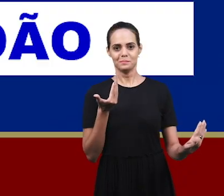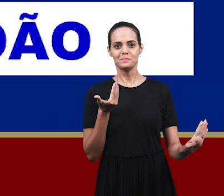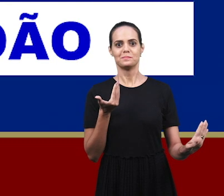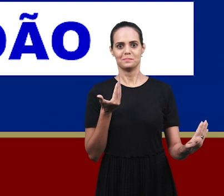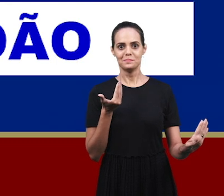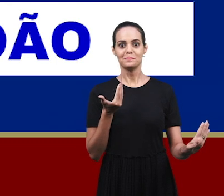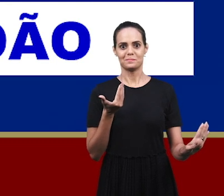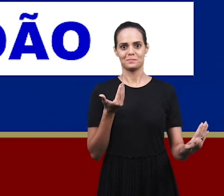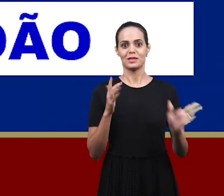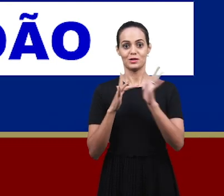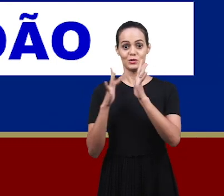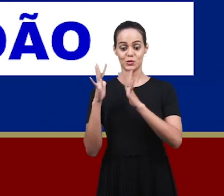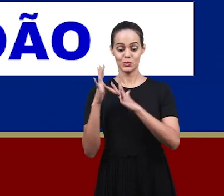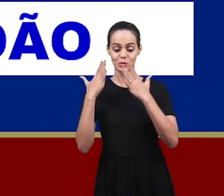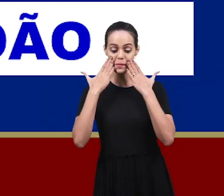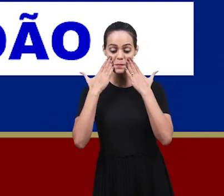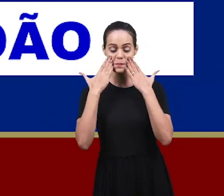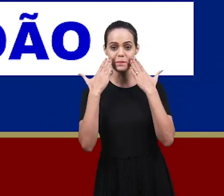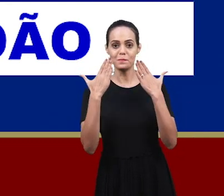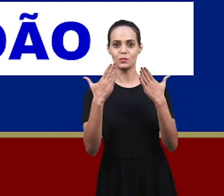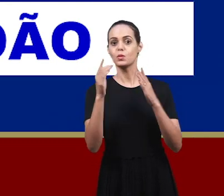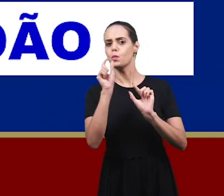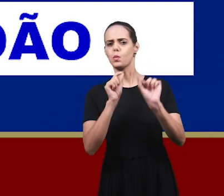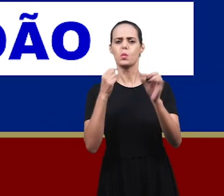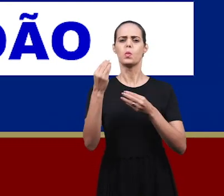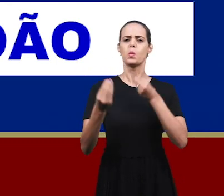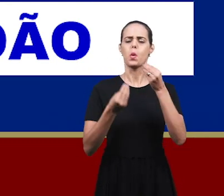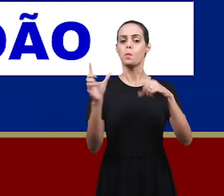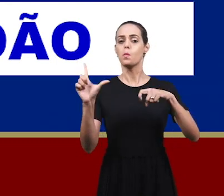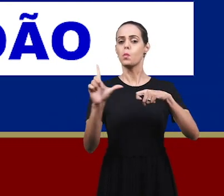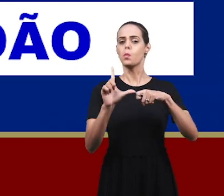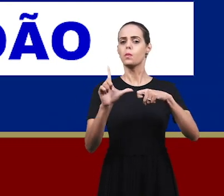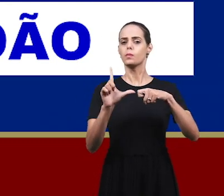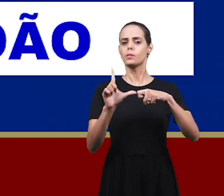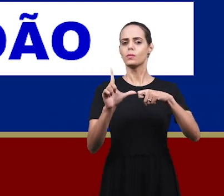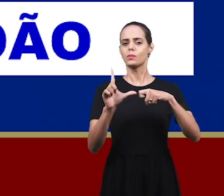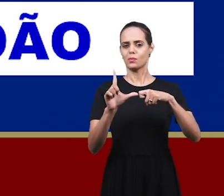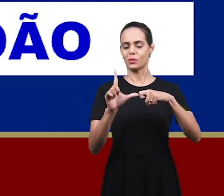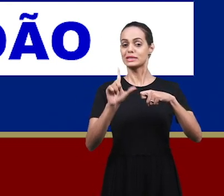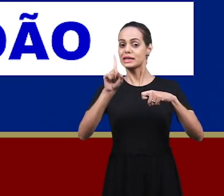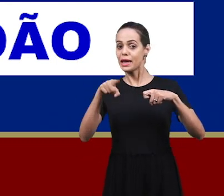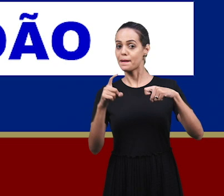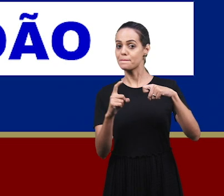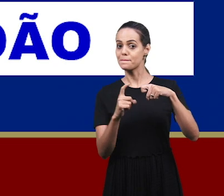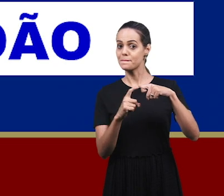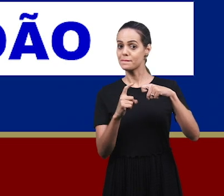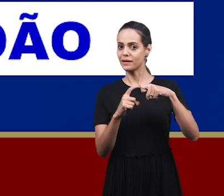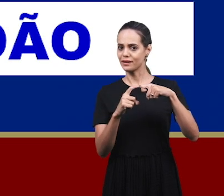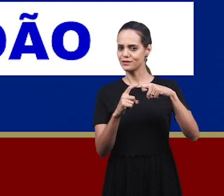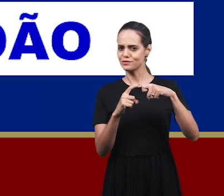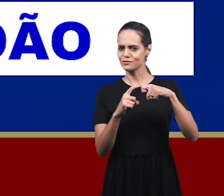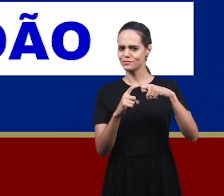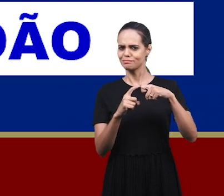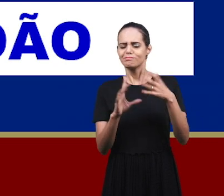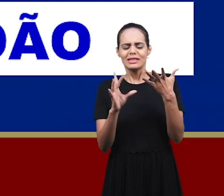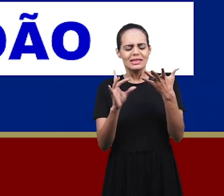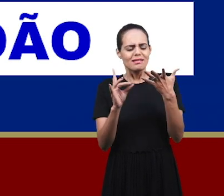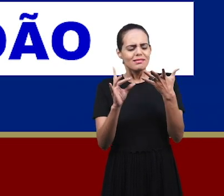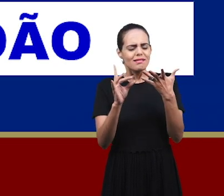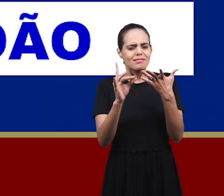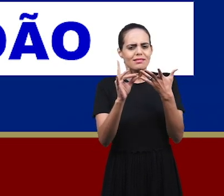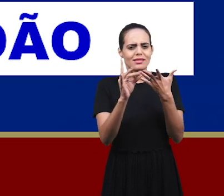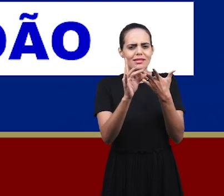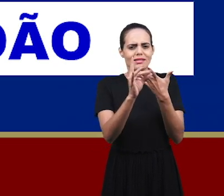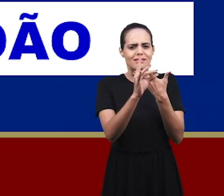sanctification. C'est la présentation de Jésus par Luc, qui était un médecin. C'est sans doute la plus